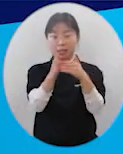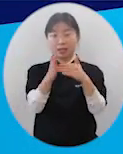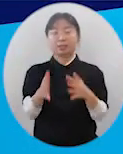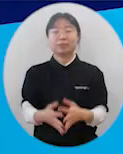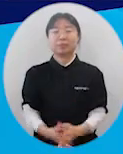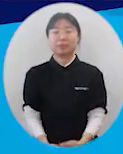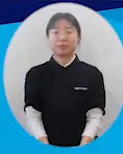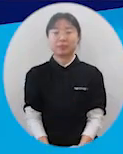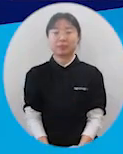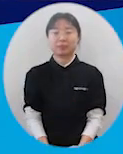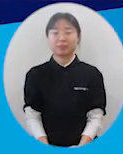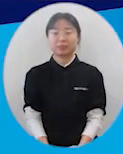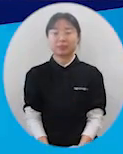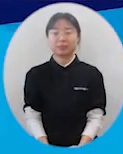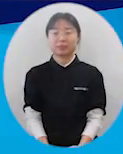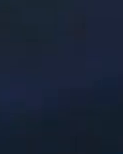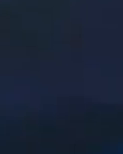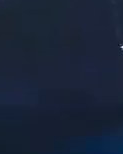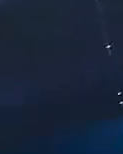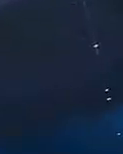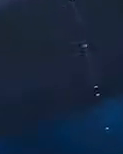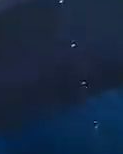2020년 송년 행사가 진행됐습니다.